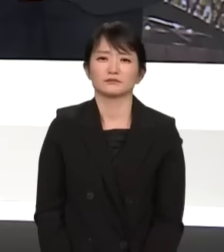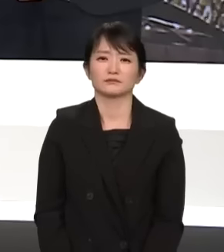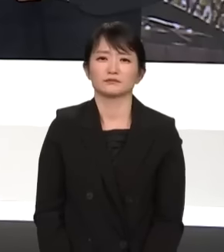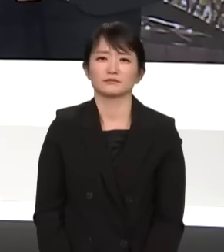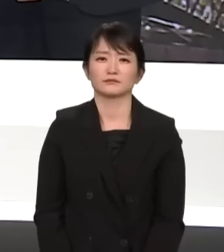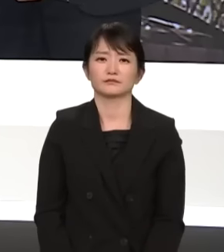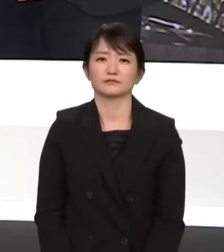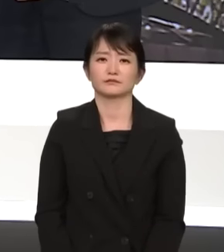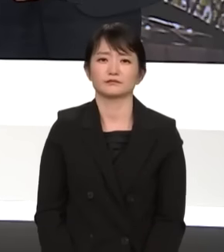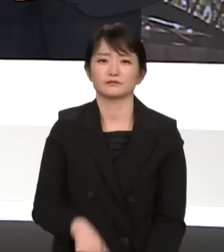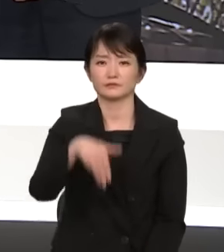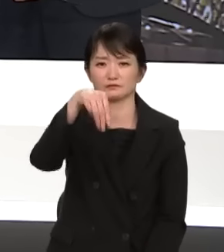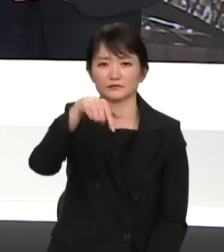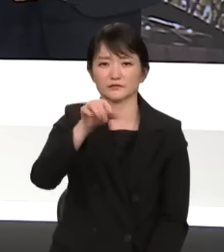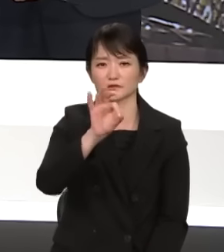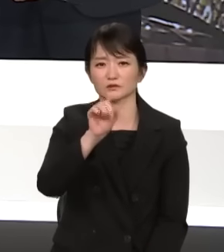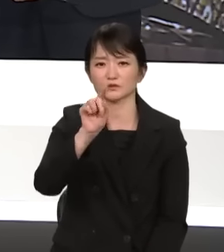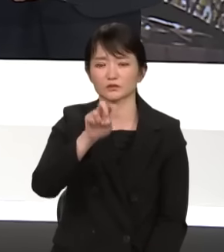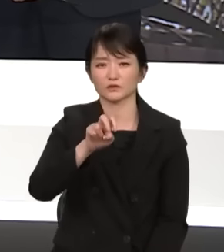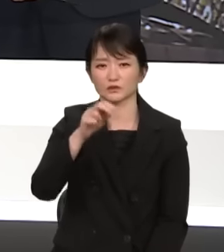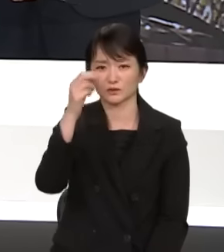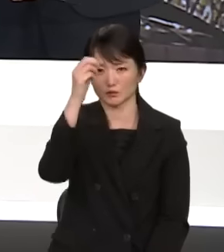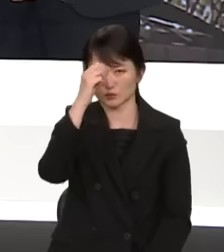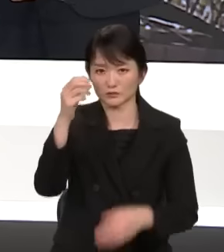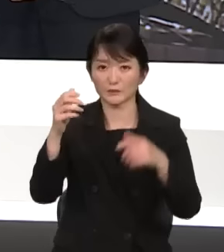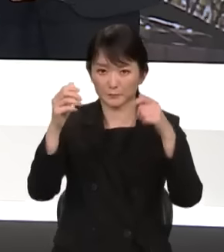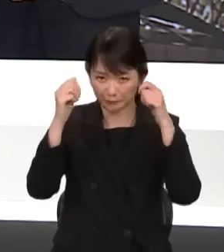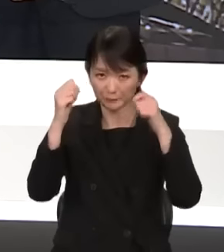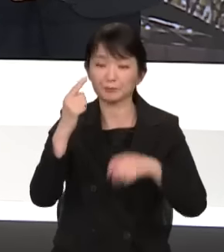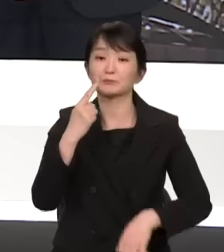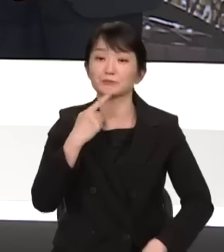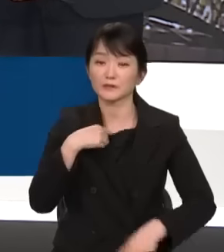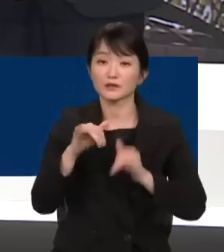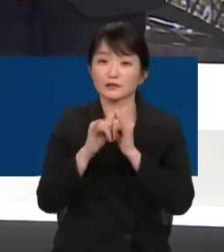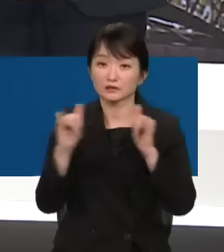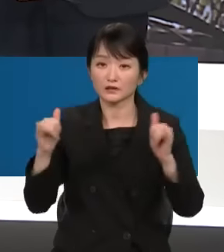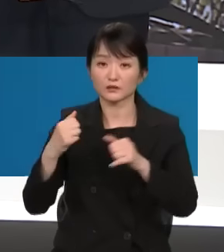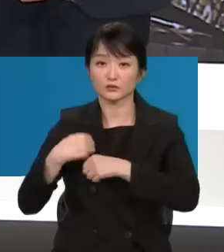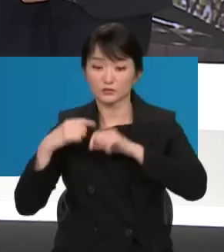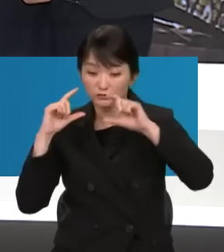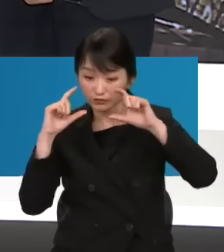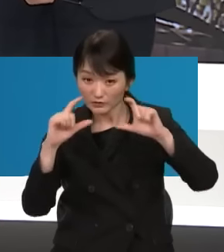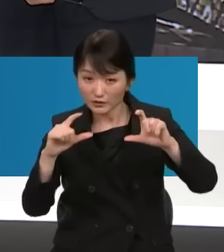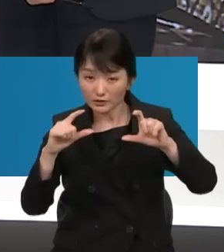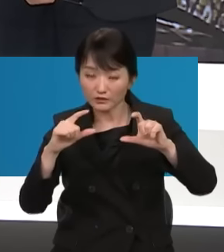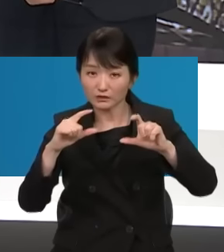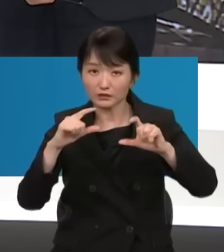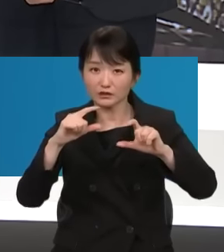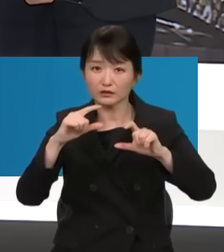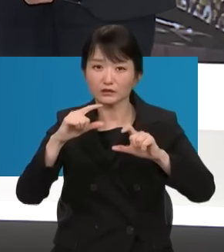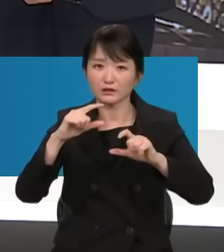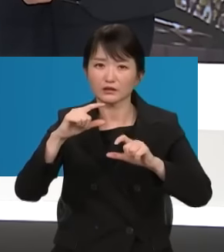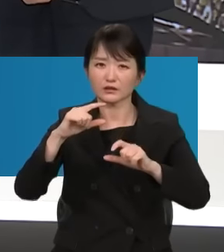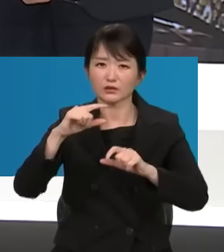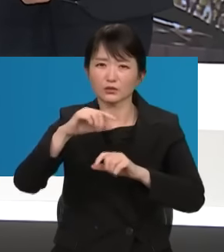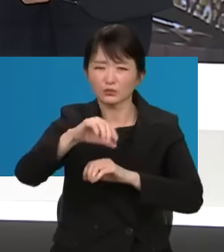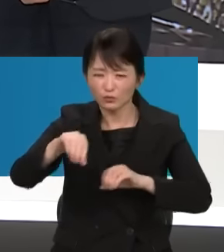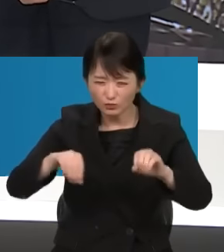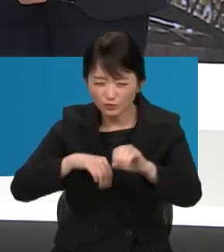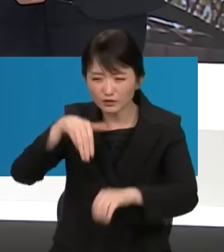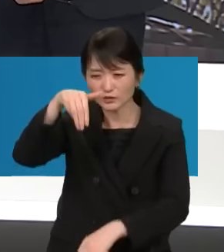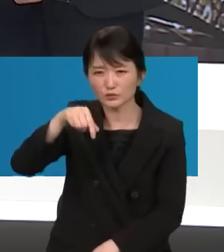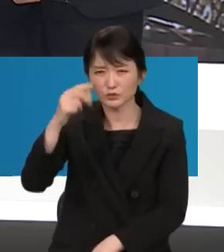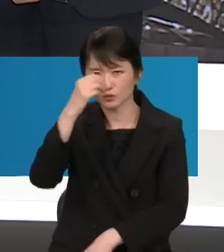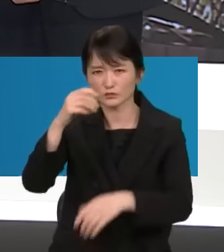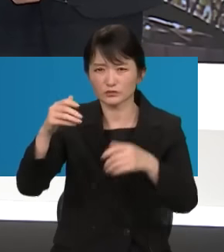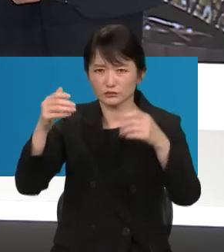이른바 충암고 라인, 이 충암고 출신들이 계엄 사태를 주도하면서 애꿎은 충암고등학교 학생들이 피해를 입고